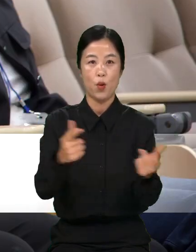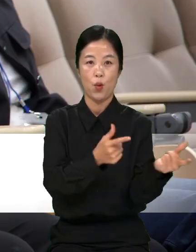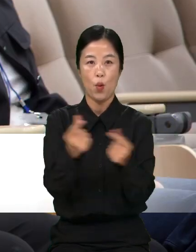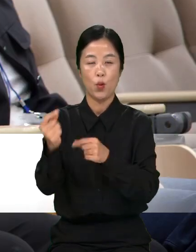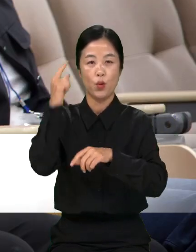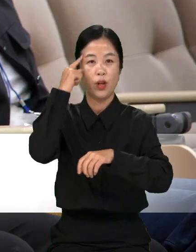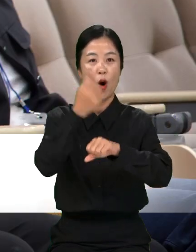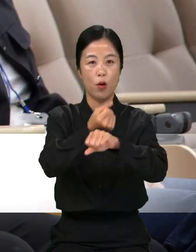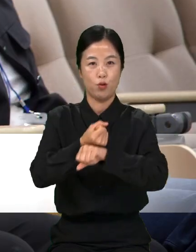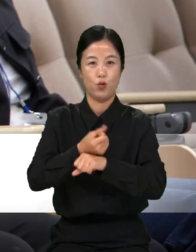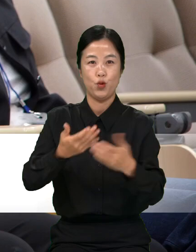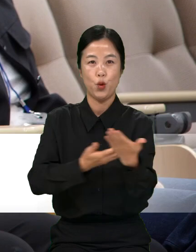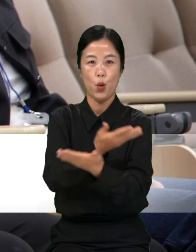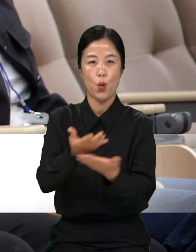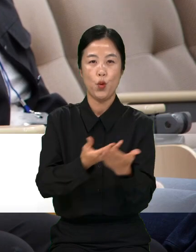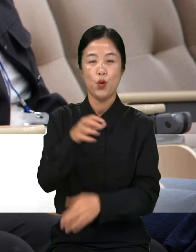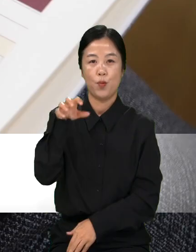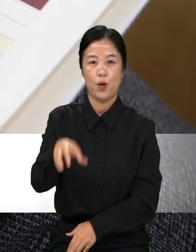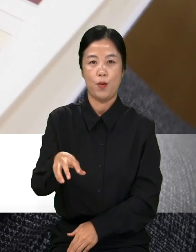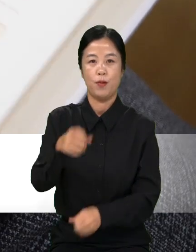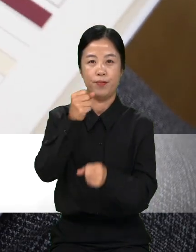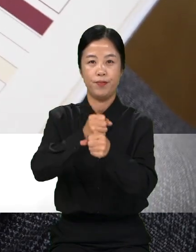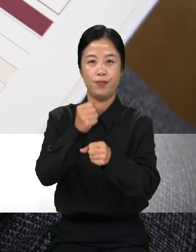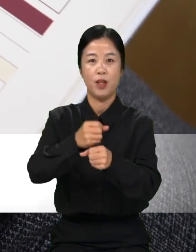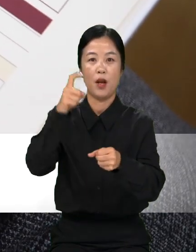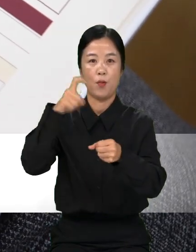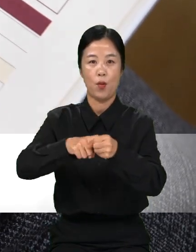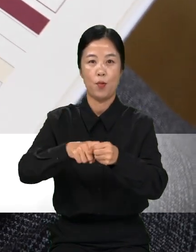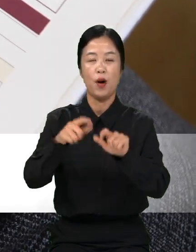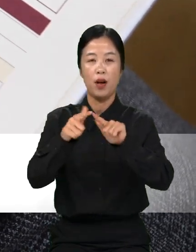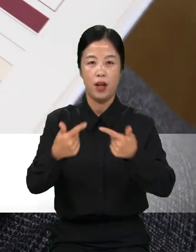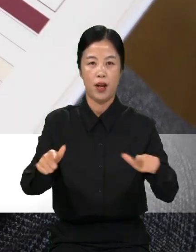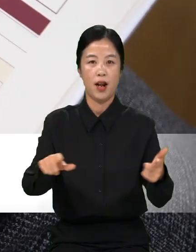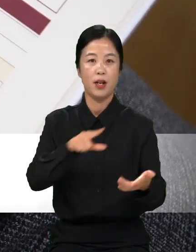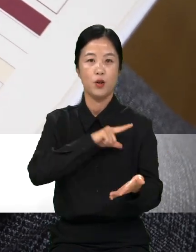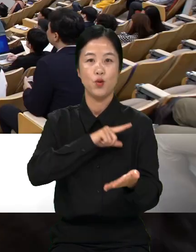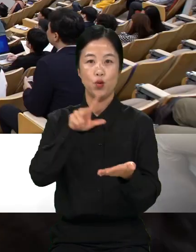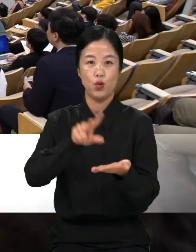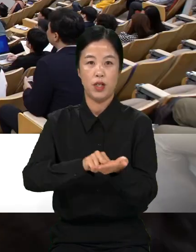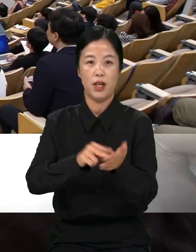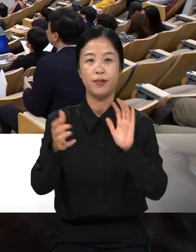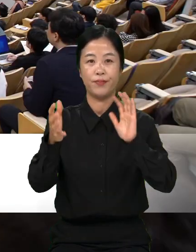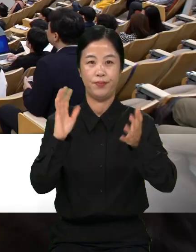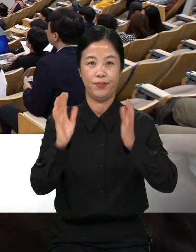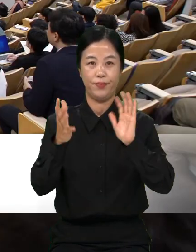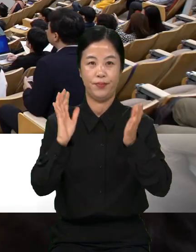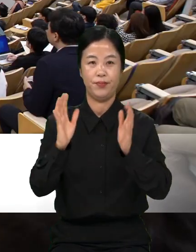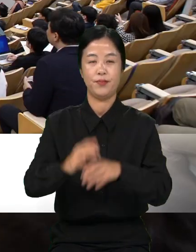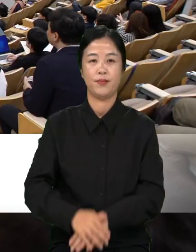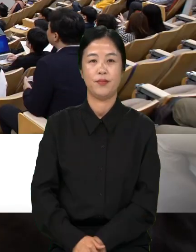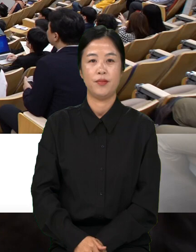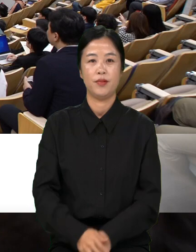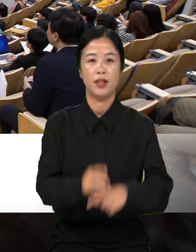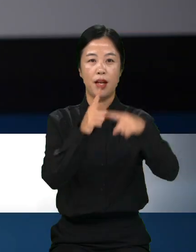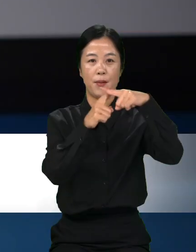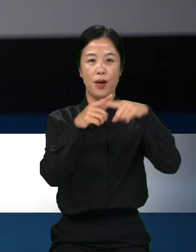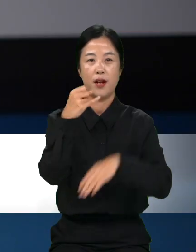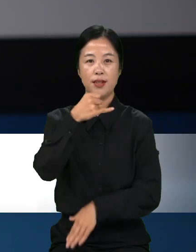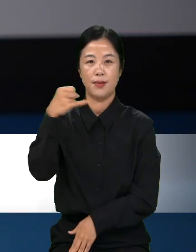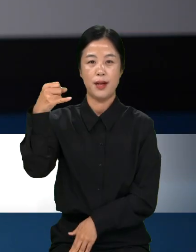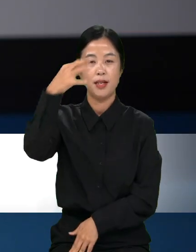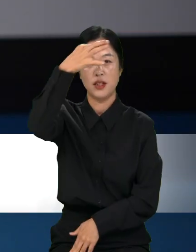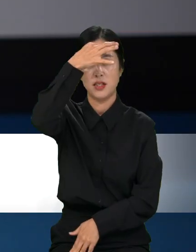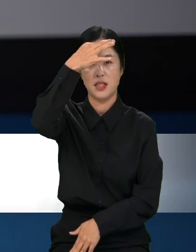모여 국제공동 연구와 교류 플랫폼 구축을 목표로 양자 물질 초전도 양자 소자 양자